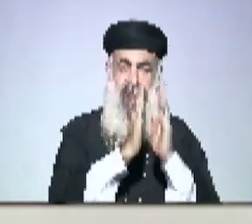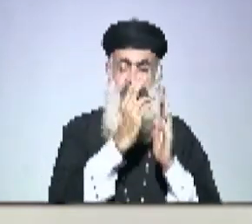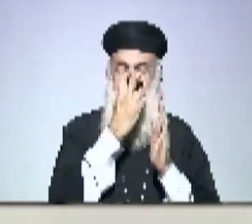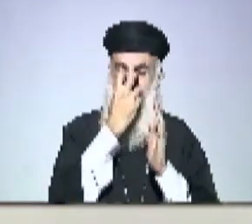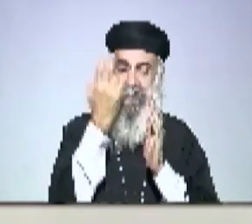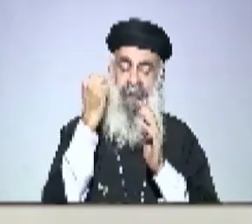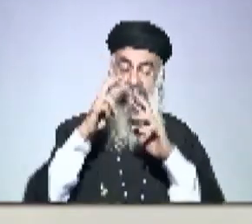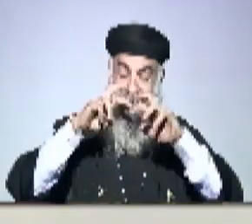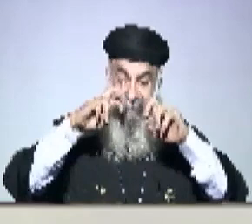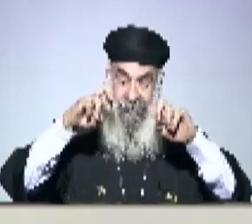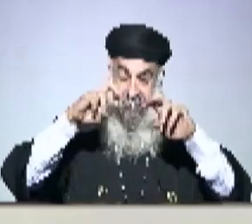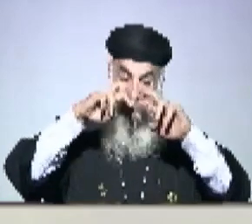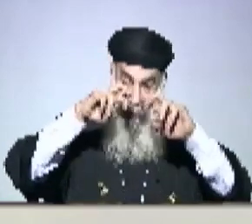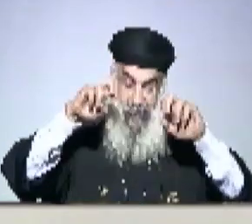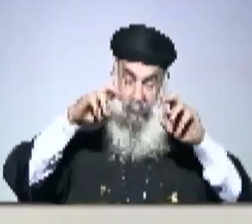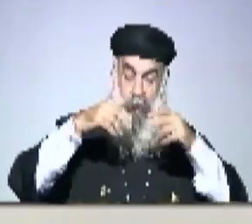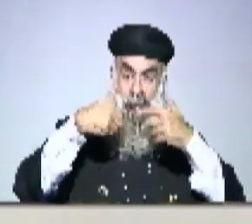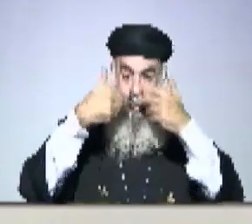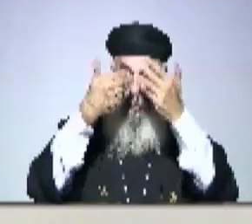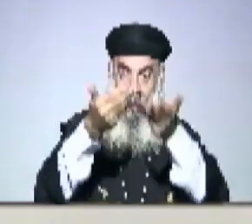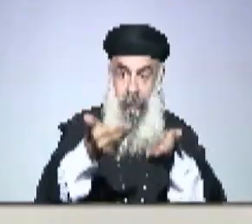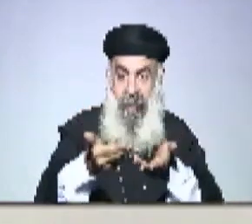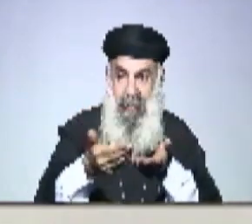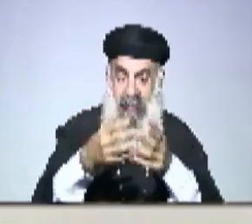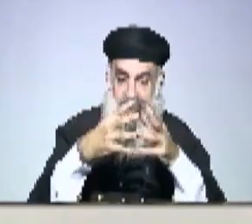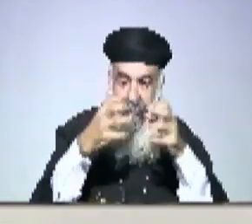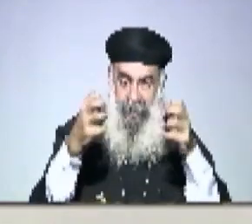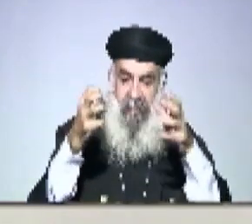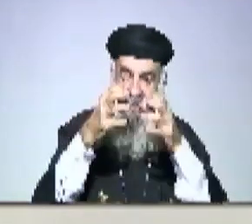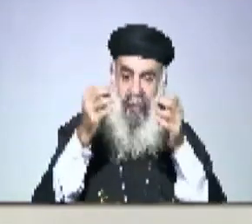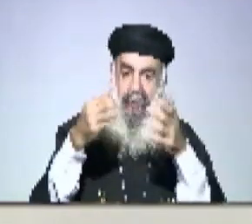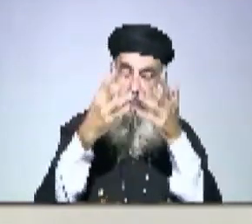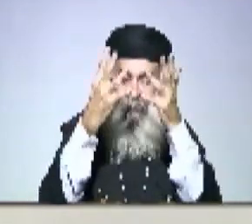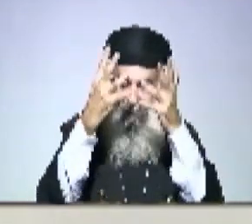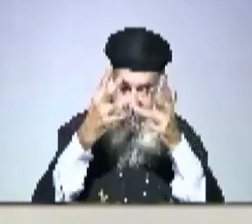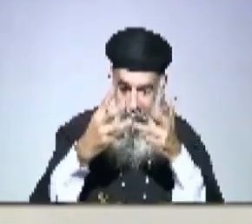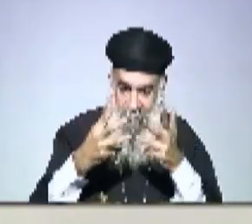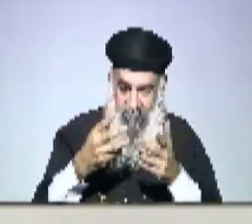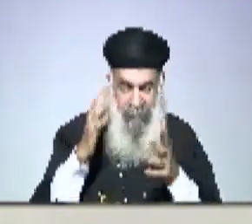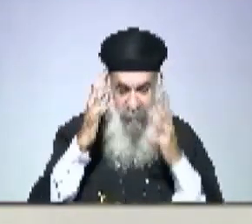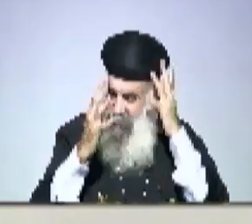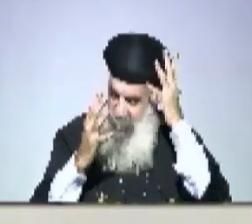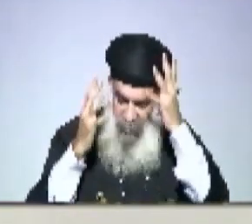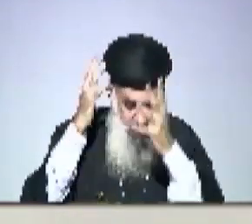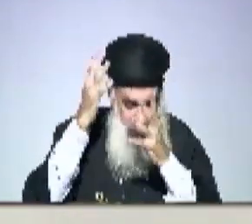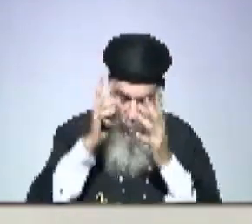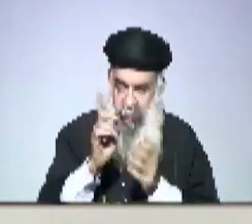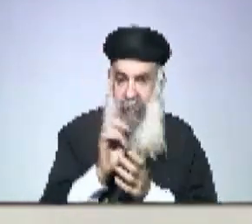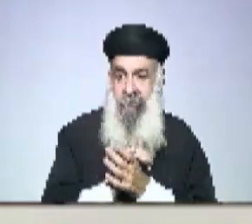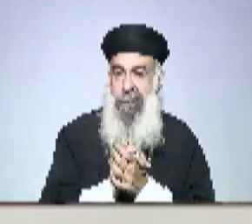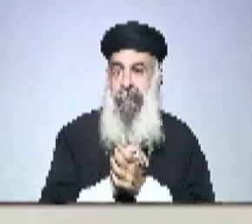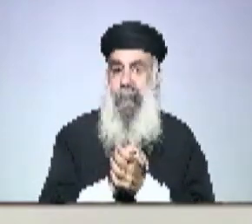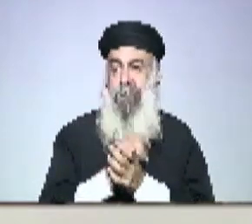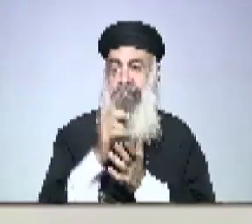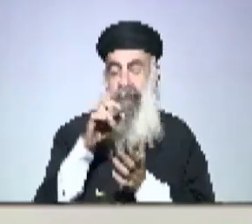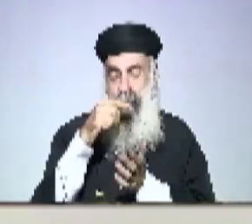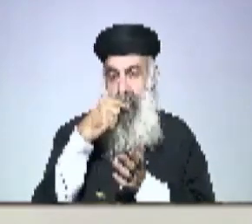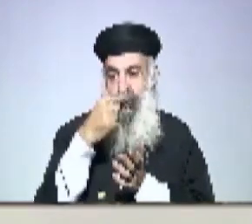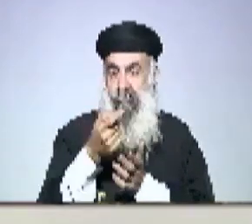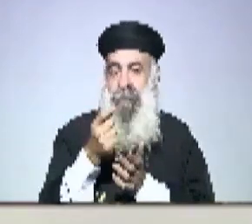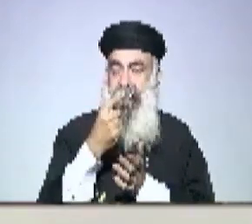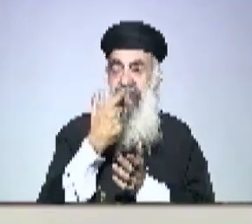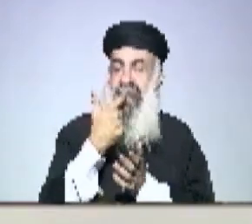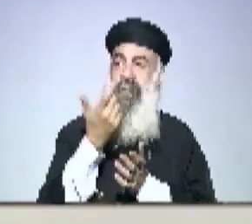ندرسه ونشرح للناس نشرحه بطريقه ما فيهاش تشكيك يعني ممكن اقول كان